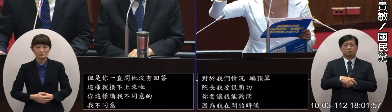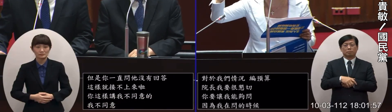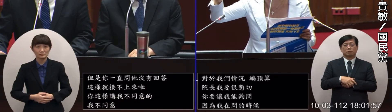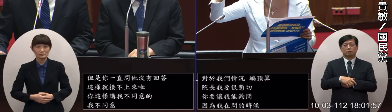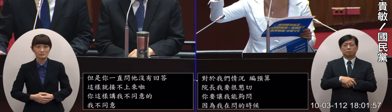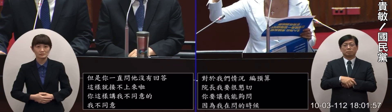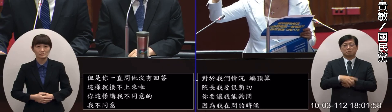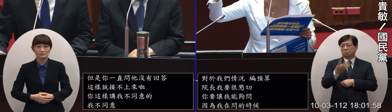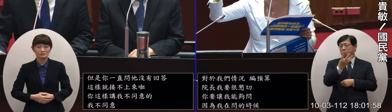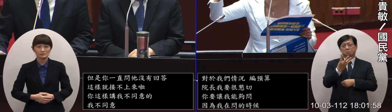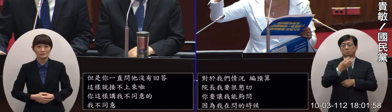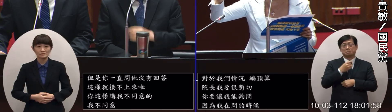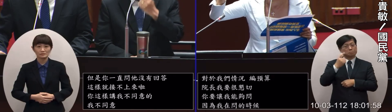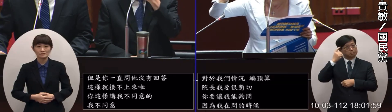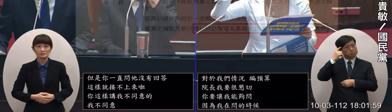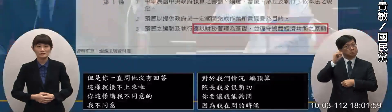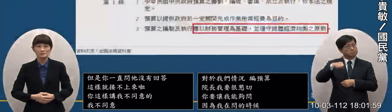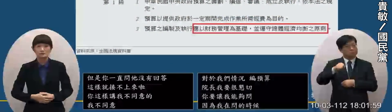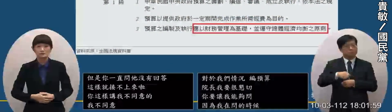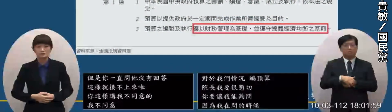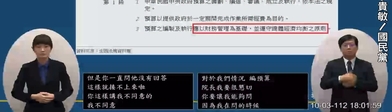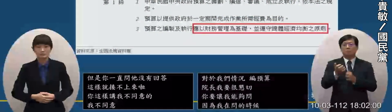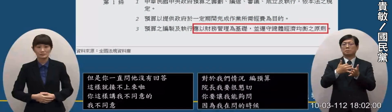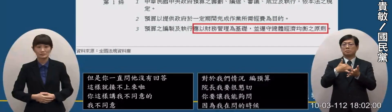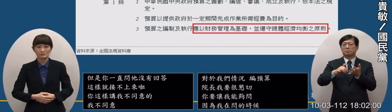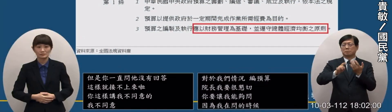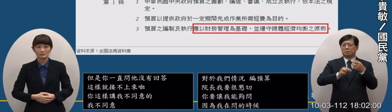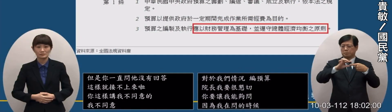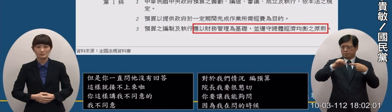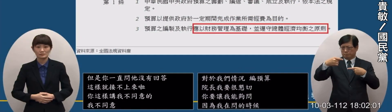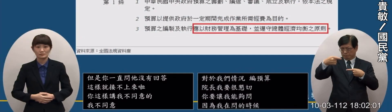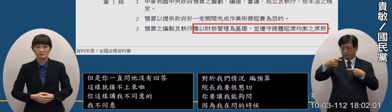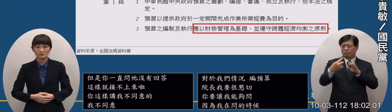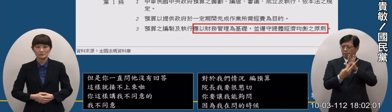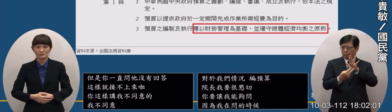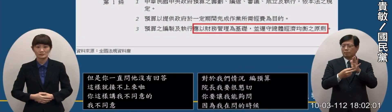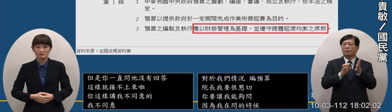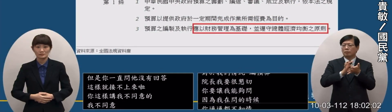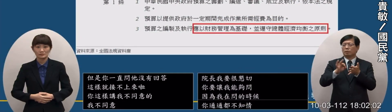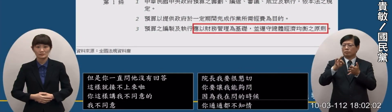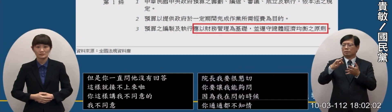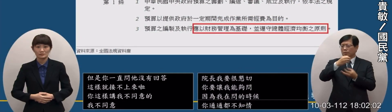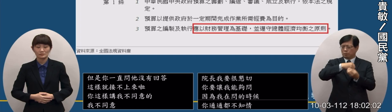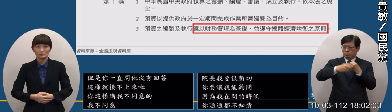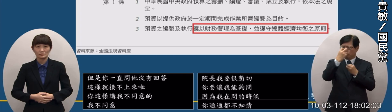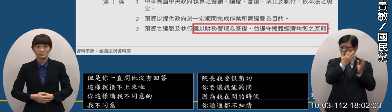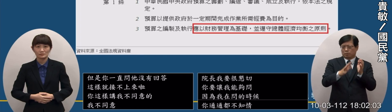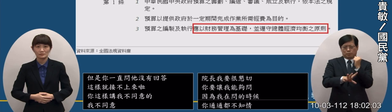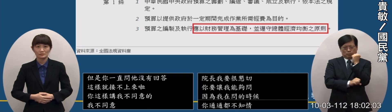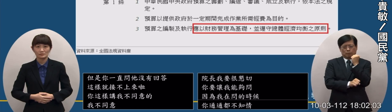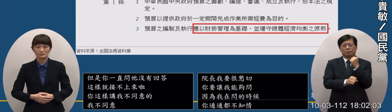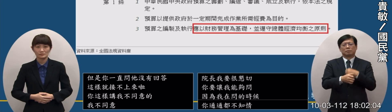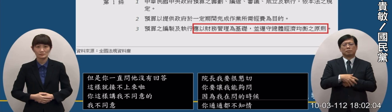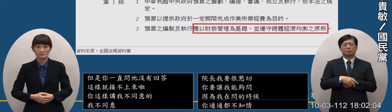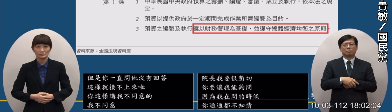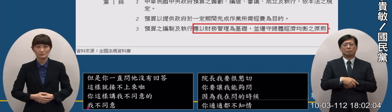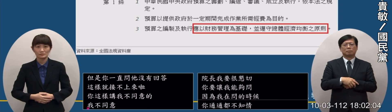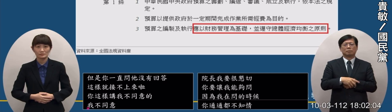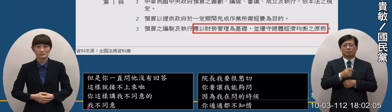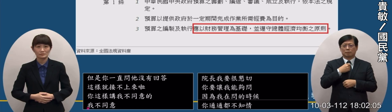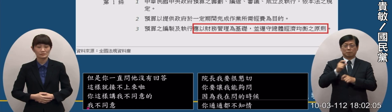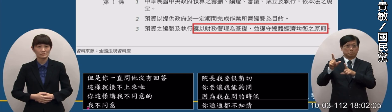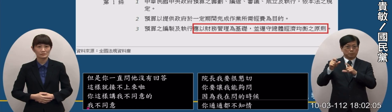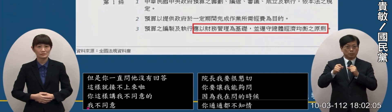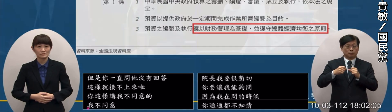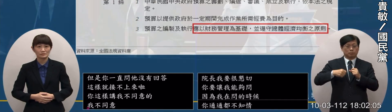的规定四位没有意见吧？哈、啊，预算法第一条就讲说你要用财务管理为基础嘛，你要遵